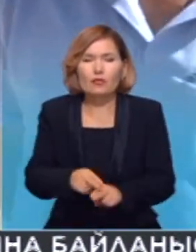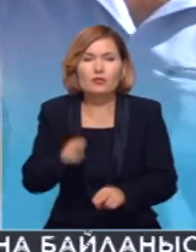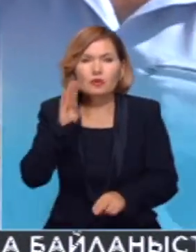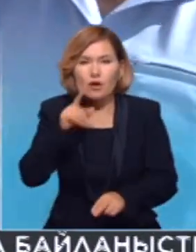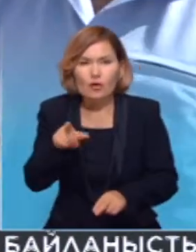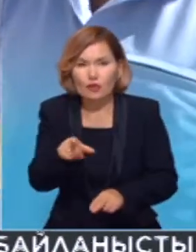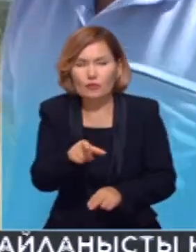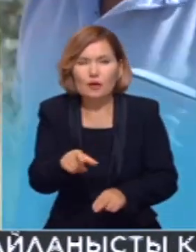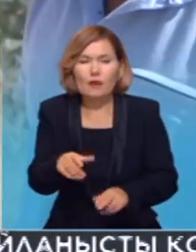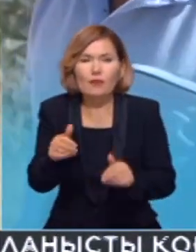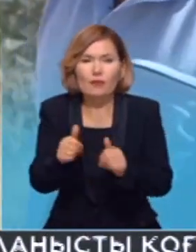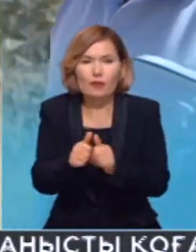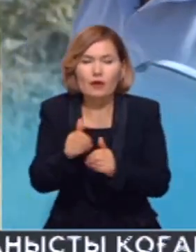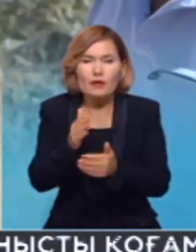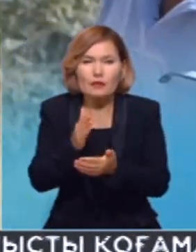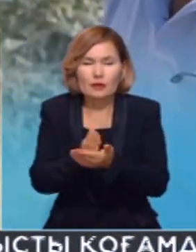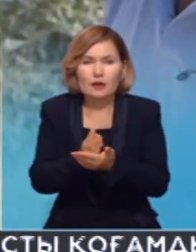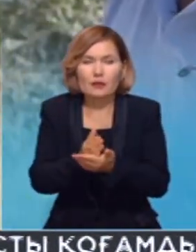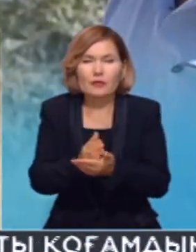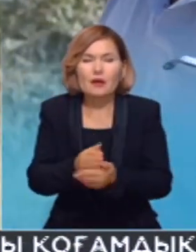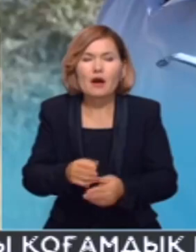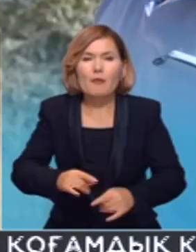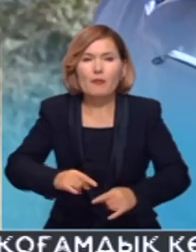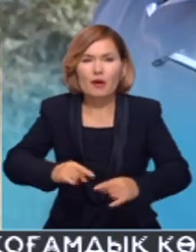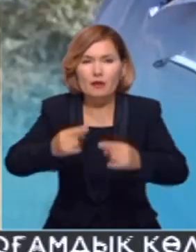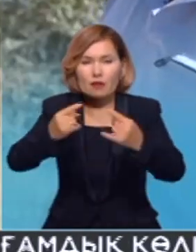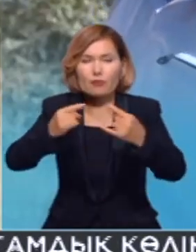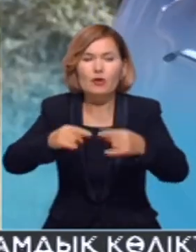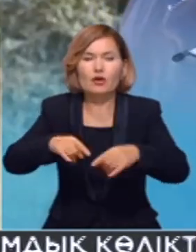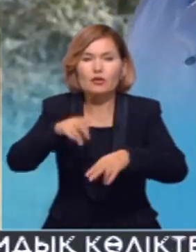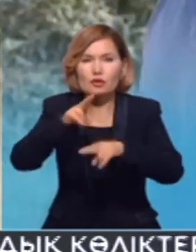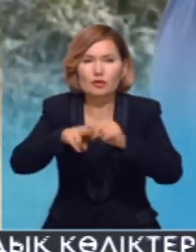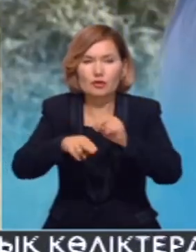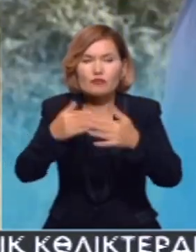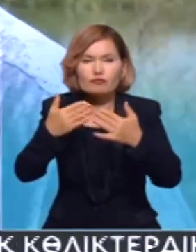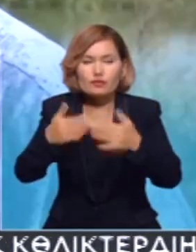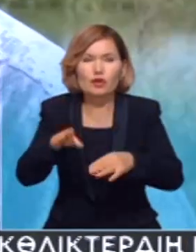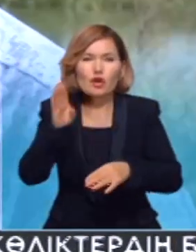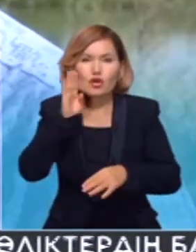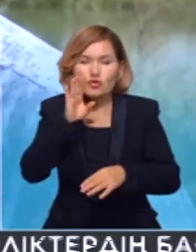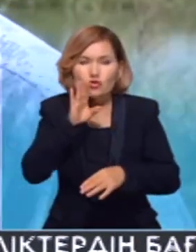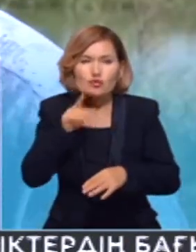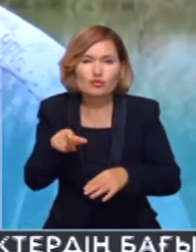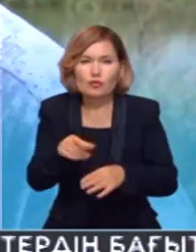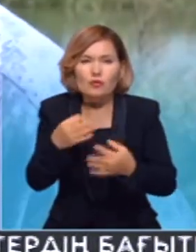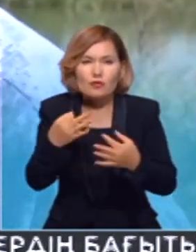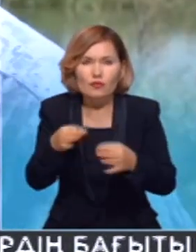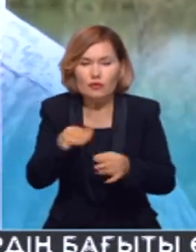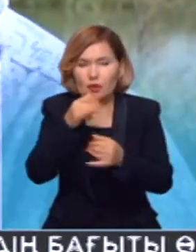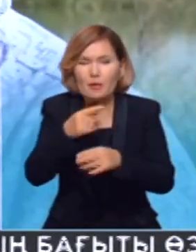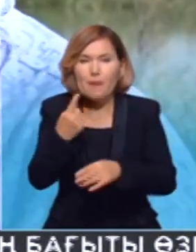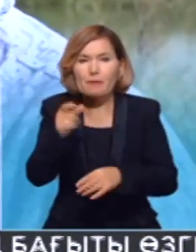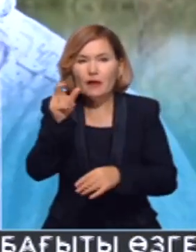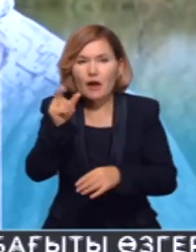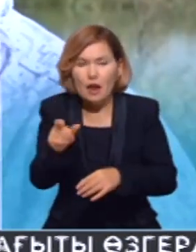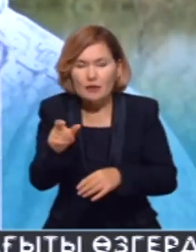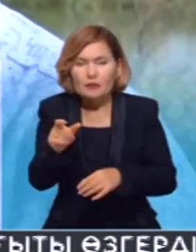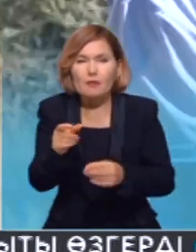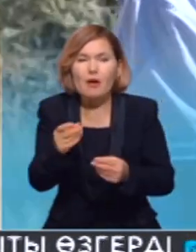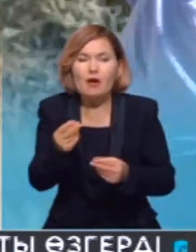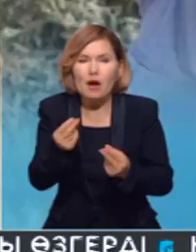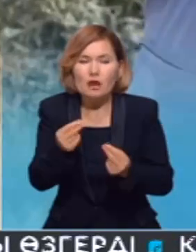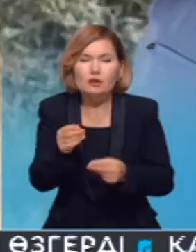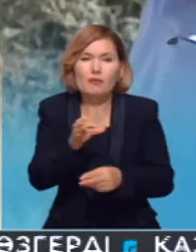бәрі. Соның бәрін кірпішпен бәлемен таспен жауып тастап, елге су бармай қалды. Бір адам байып атыр, мыңдаған